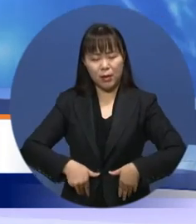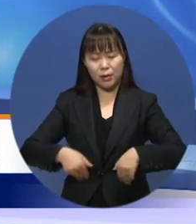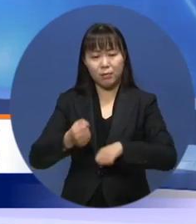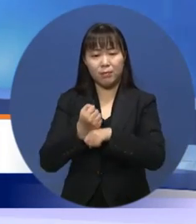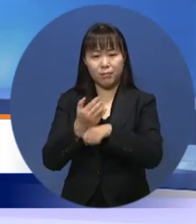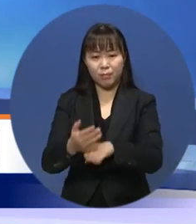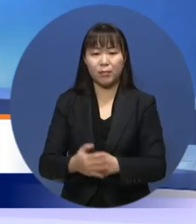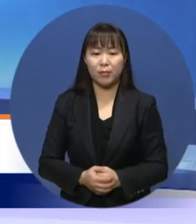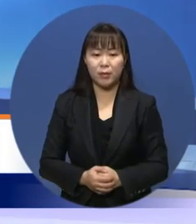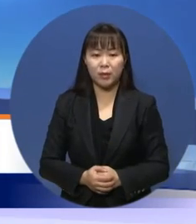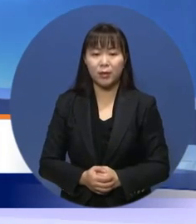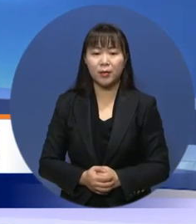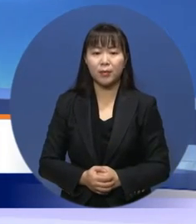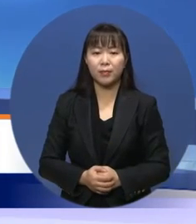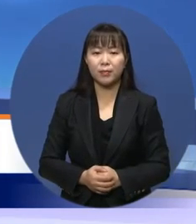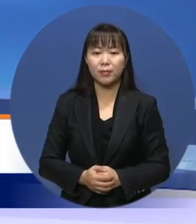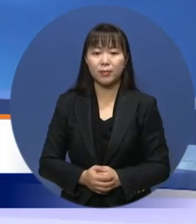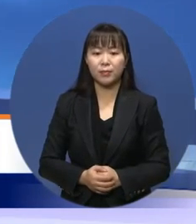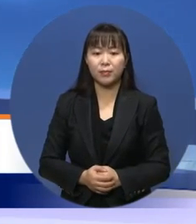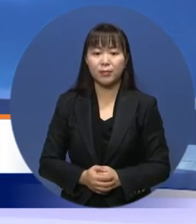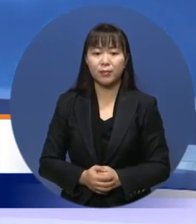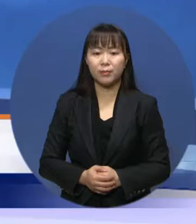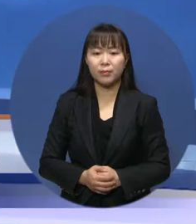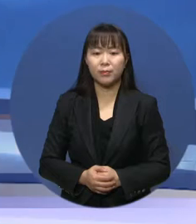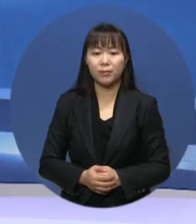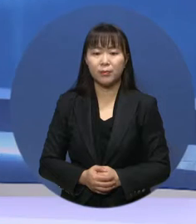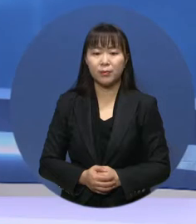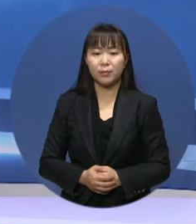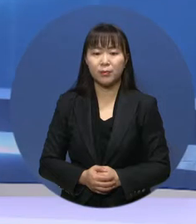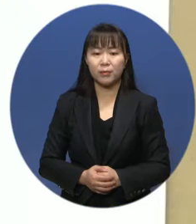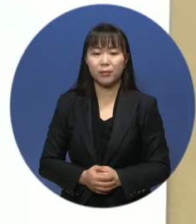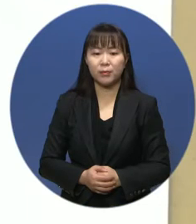전했습니다. 자세한 소식 이윤희 기자가 전합니다.